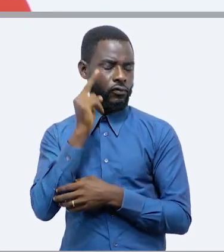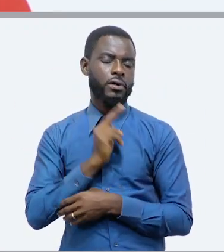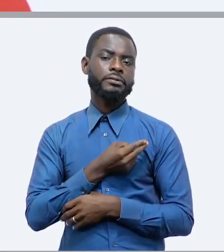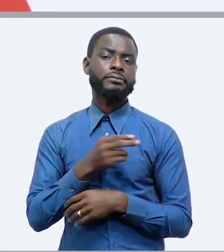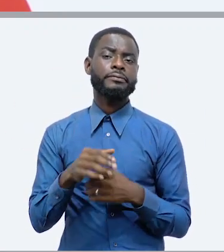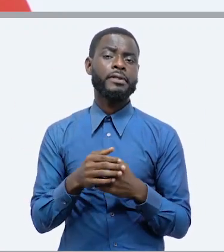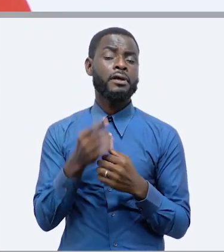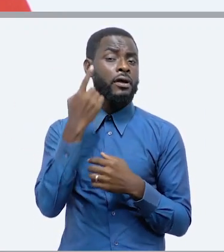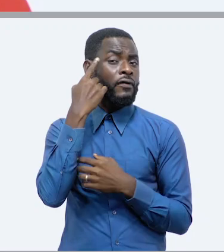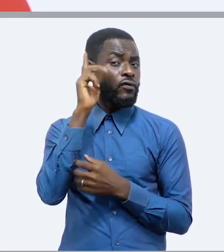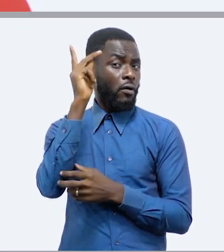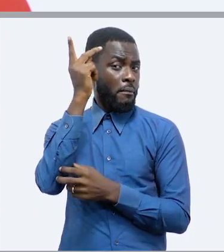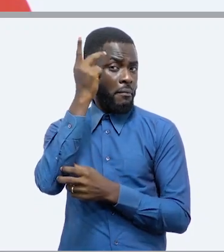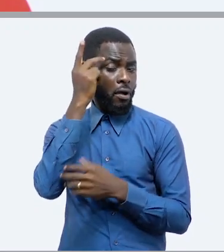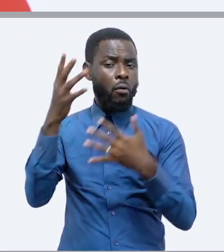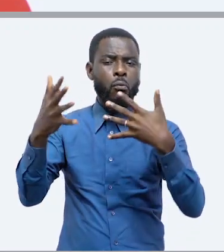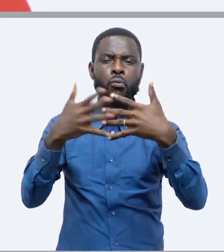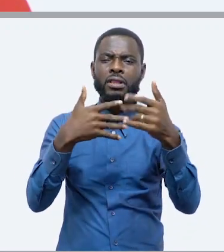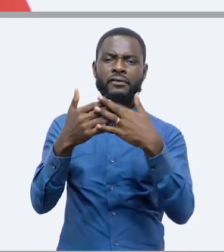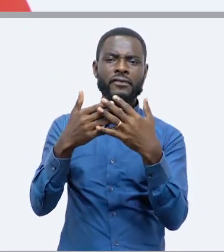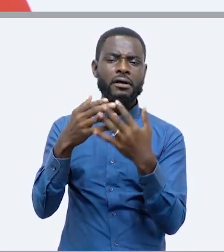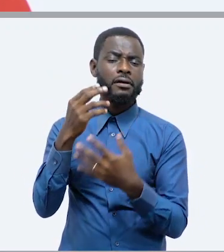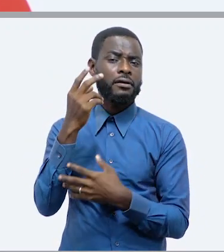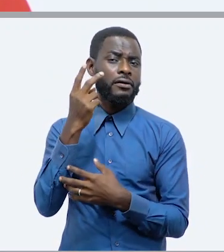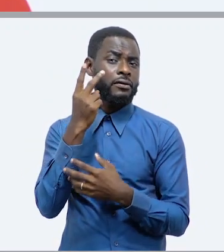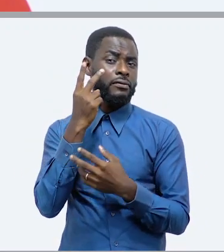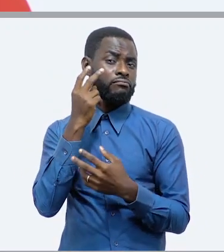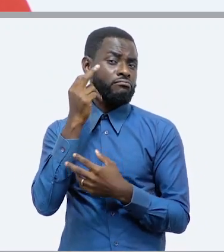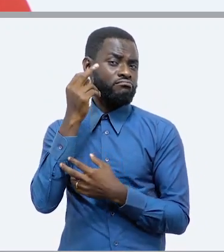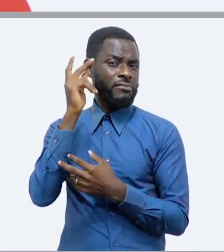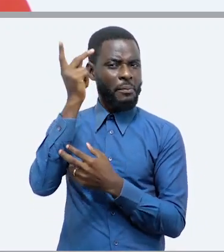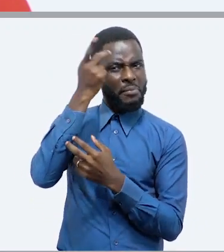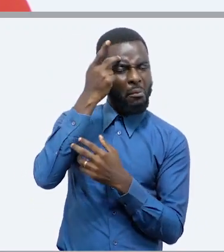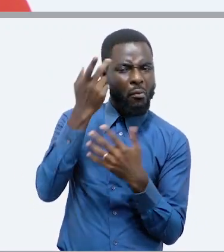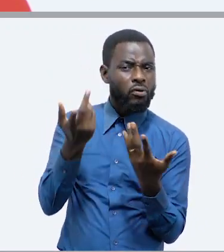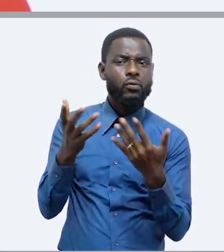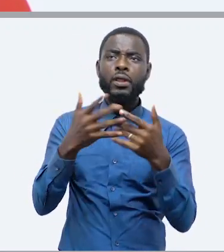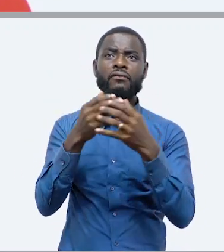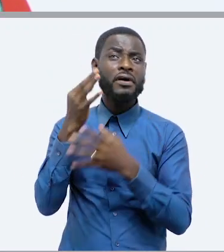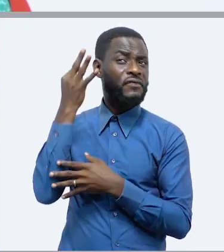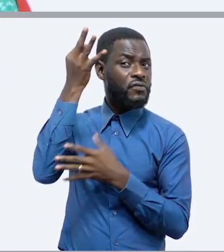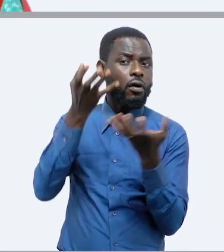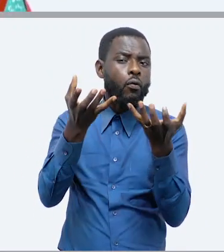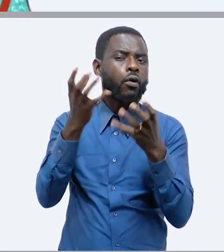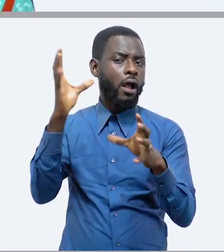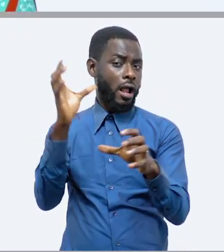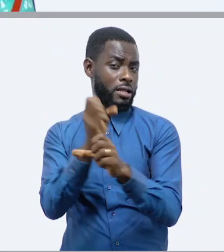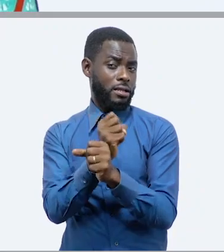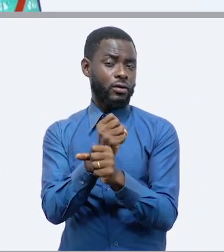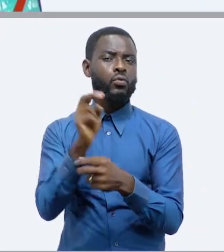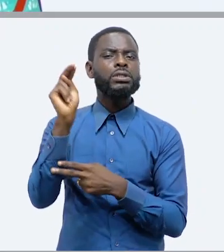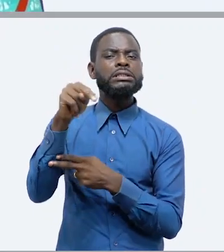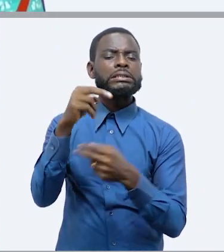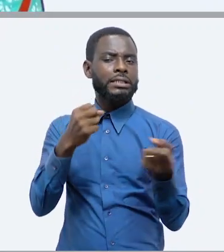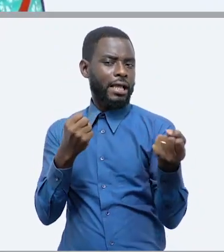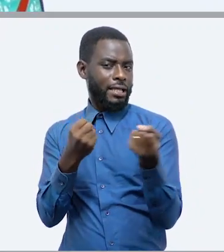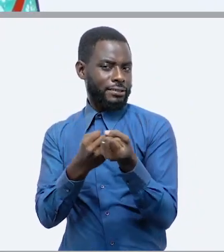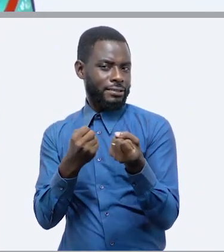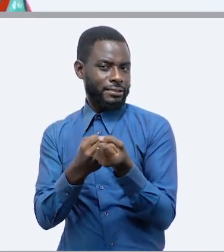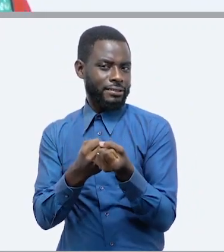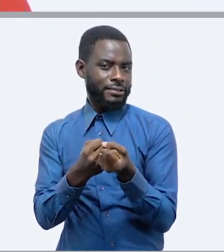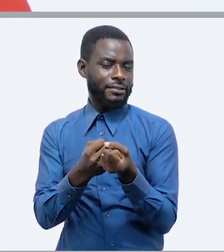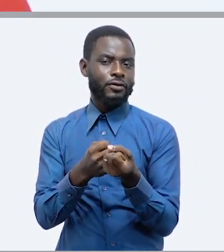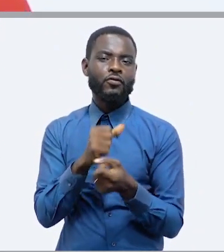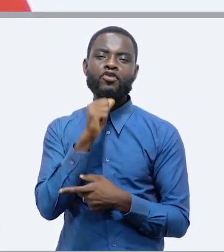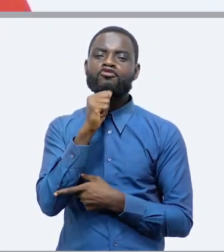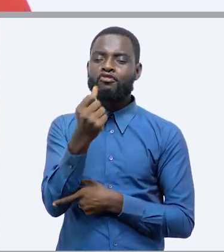ni bashen ye wala nemli, wo hiyan yeli ke buamu. Je inshokpo, no biji wo, nwe wawa ba hiyan na anyobo, no ni